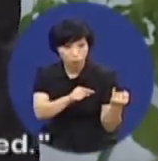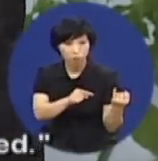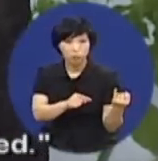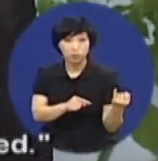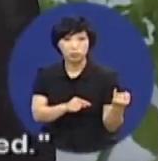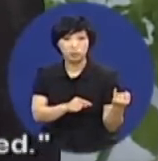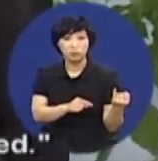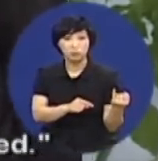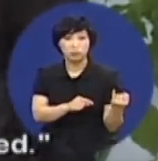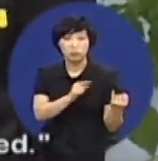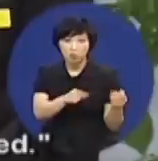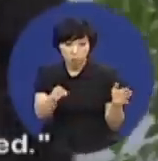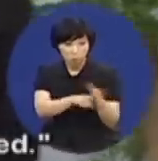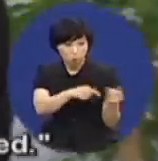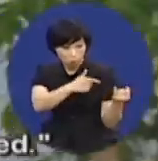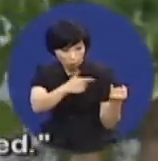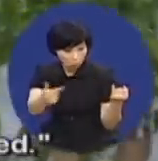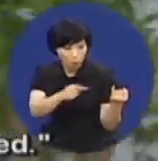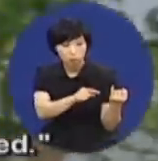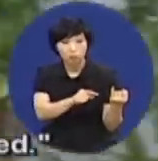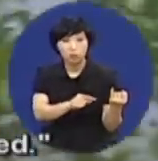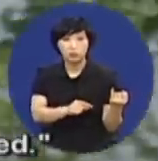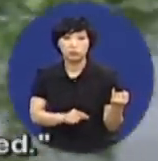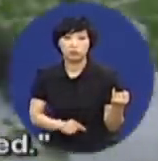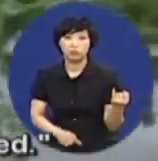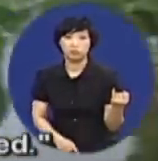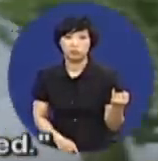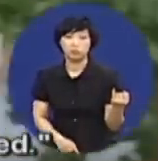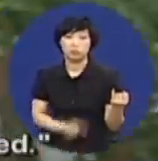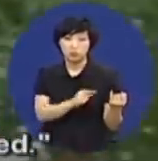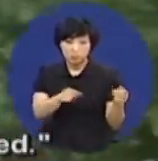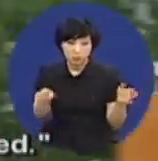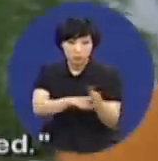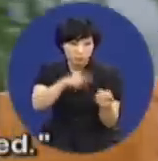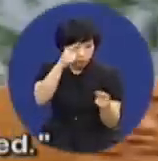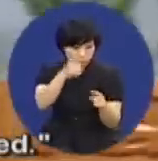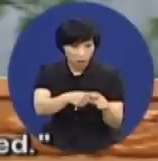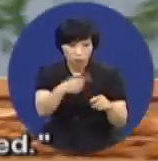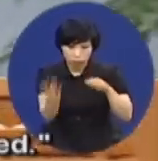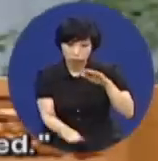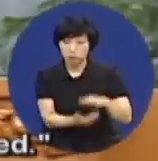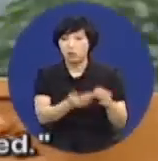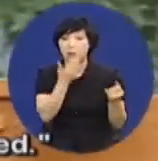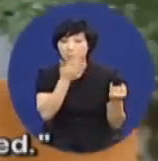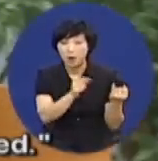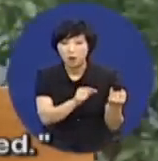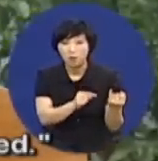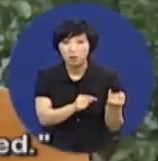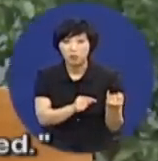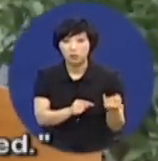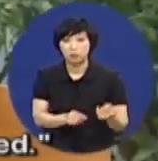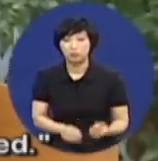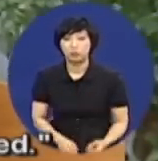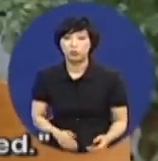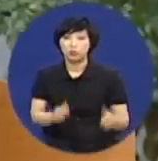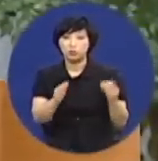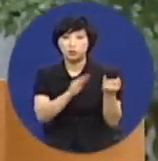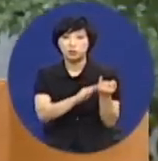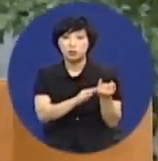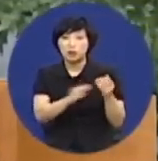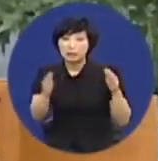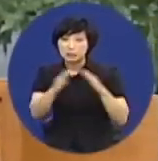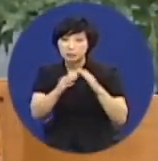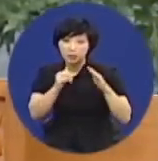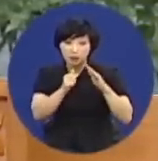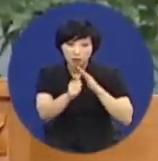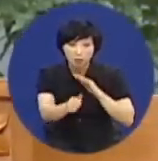。あなたの信仰は立派です。あなたの願い通りになるようになりなさい。